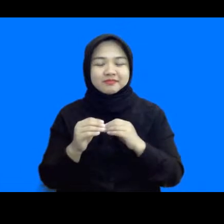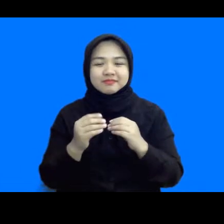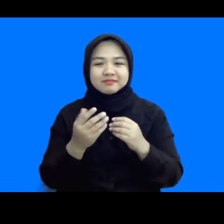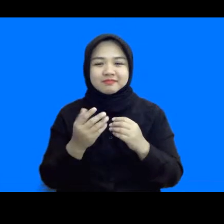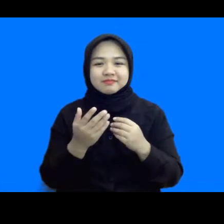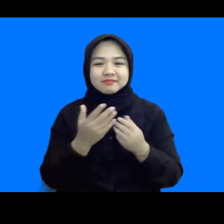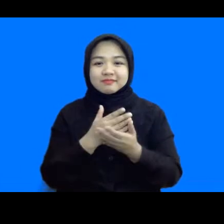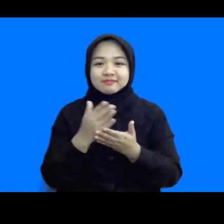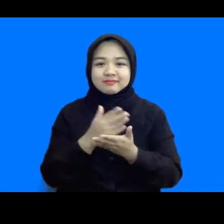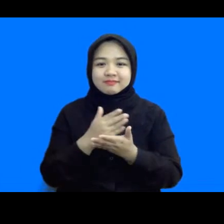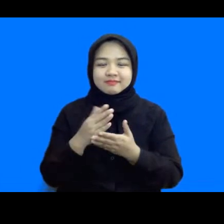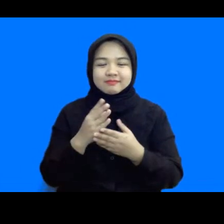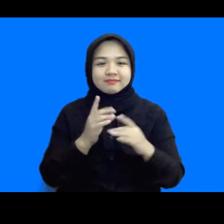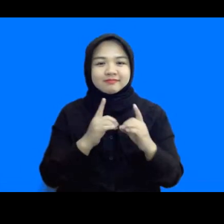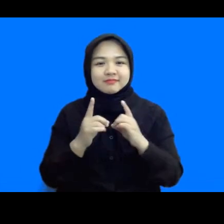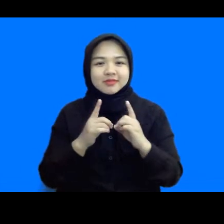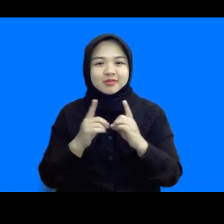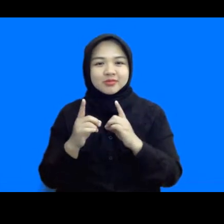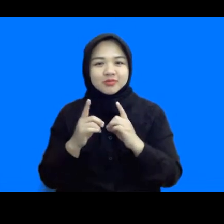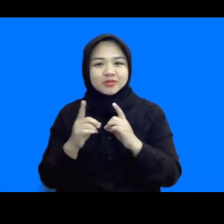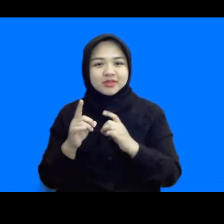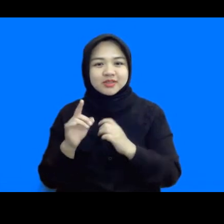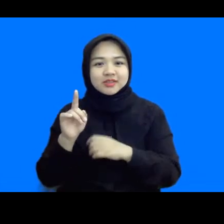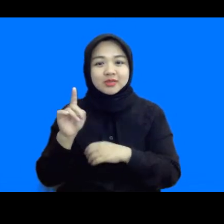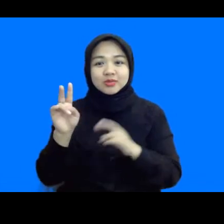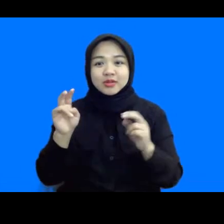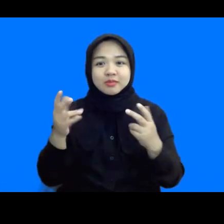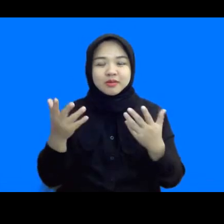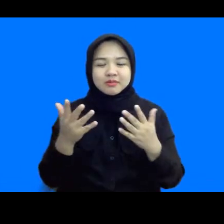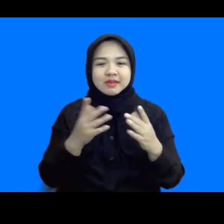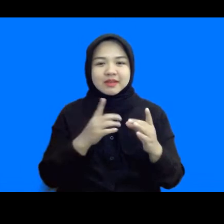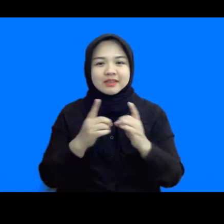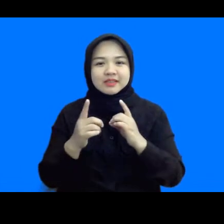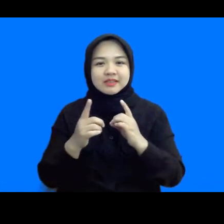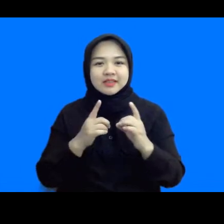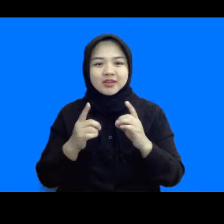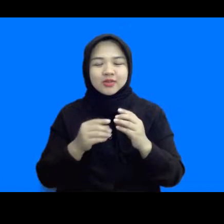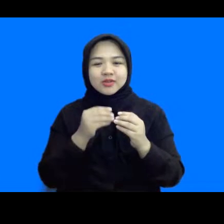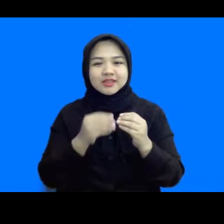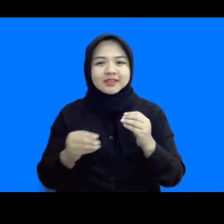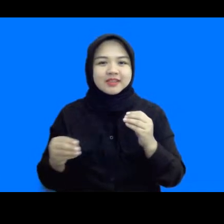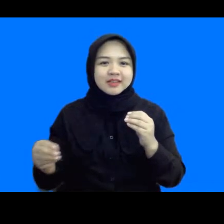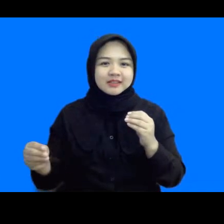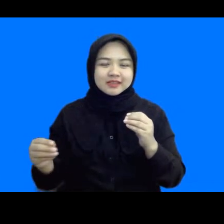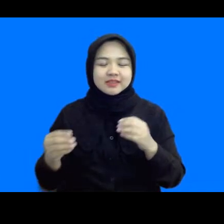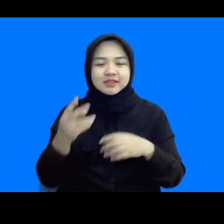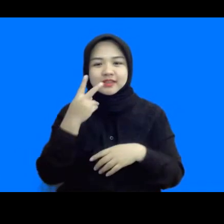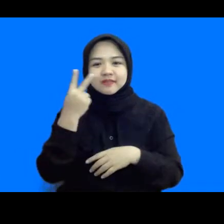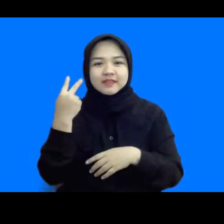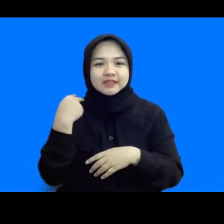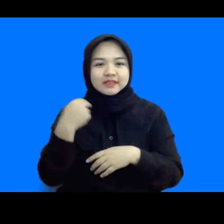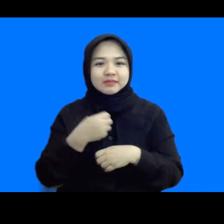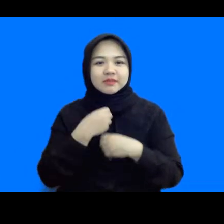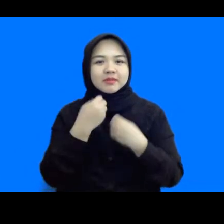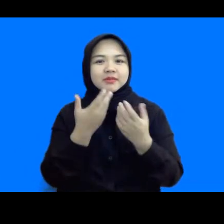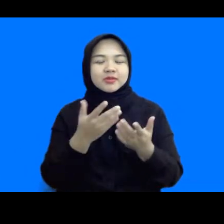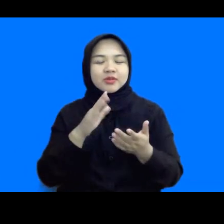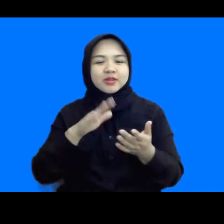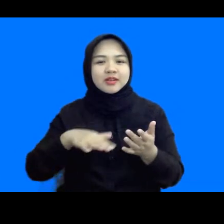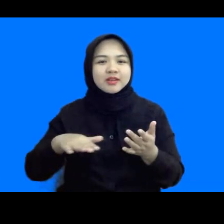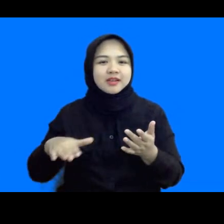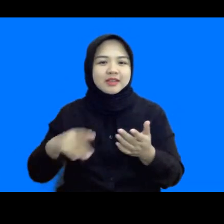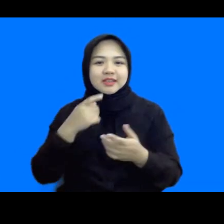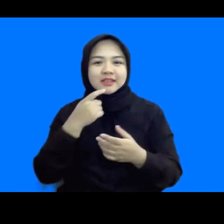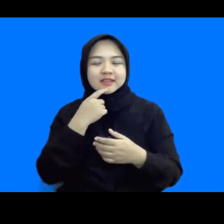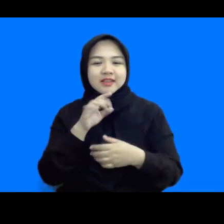dan berbincang dengan satu tema dialog antar generasi. Refleksi penyampaian suara anak